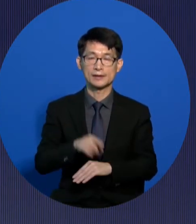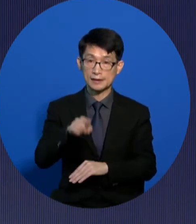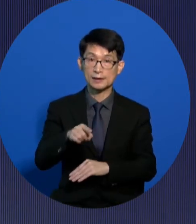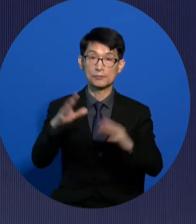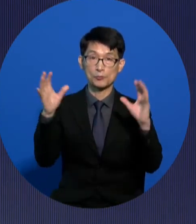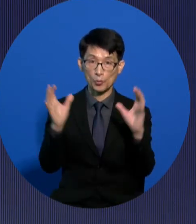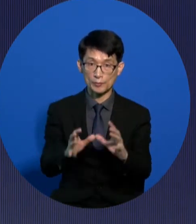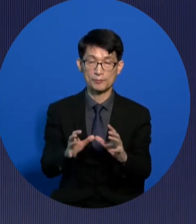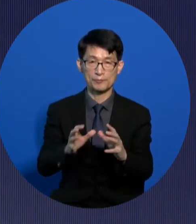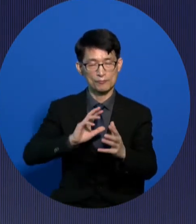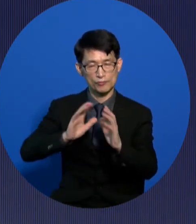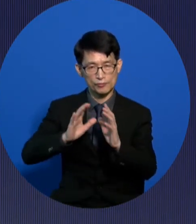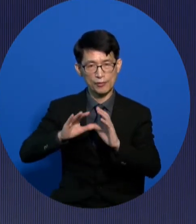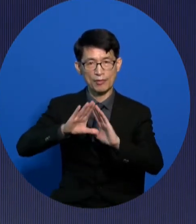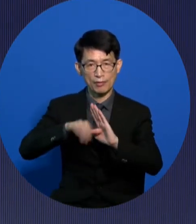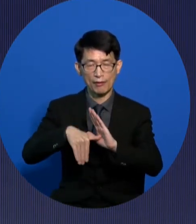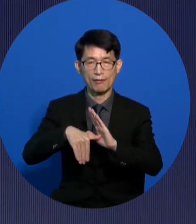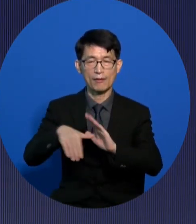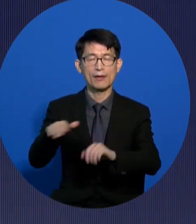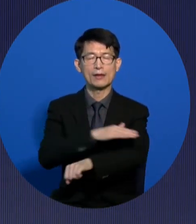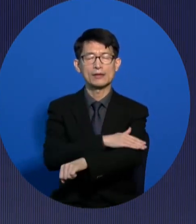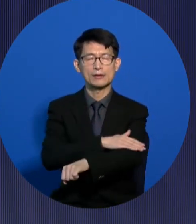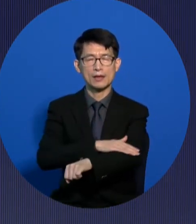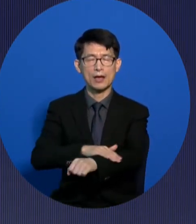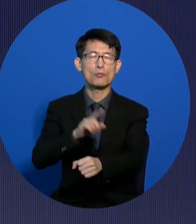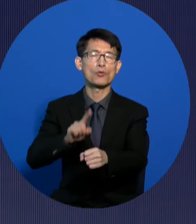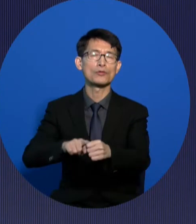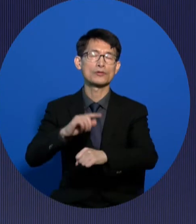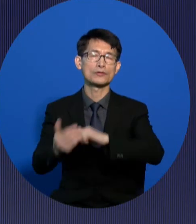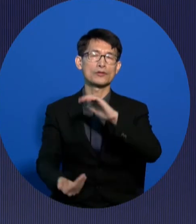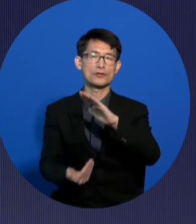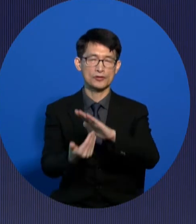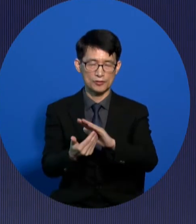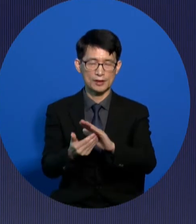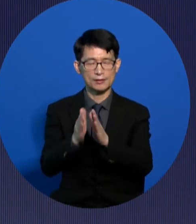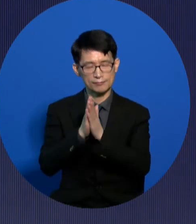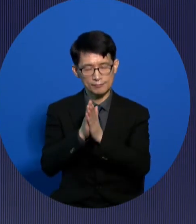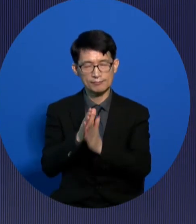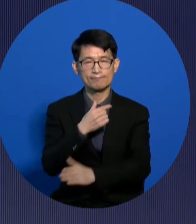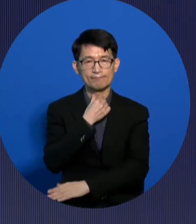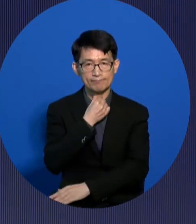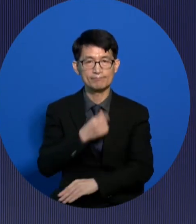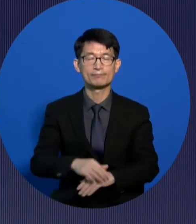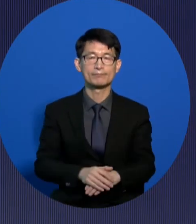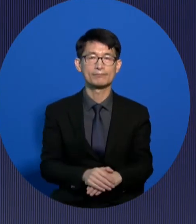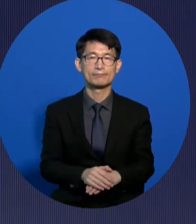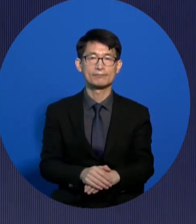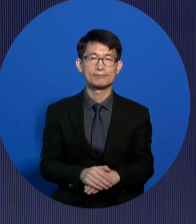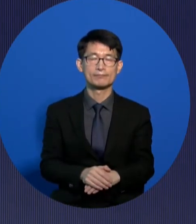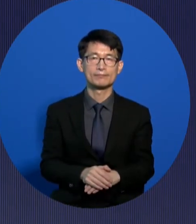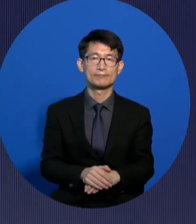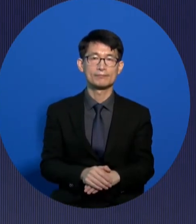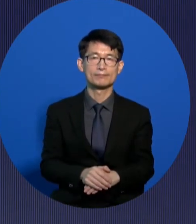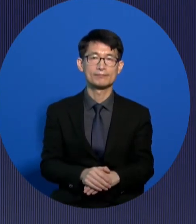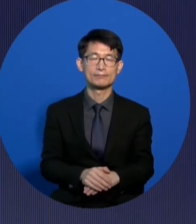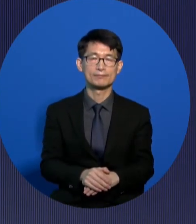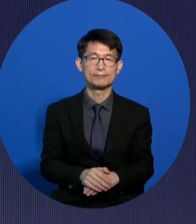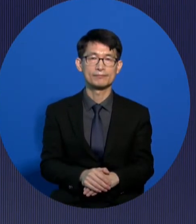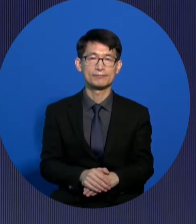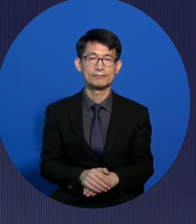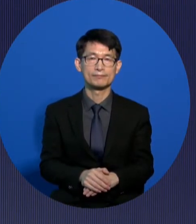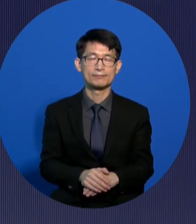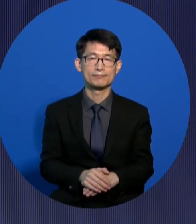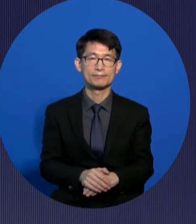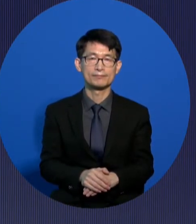정말 잘 이루어졌으면 좋겠습니다. 그래서 이 문을 이제는 막아놓지 않고 열어놓고 했으면 하는